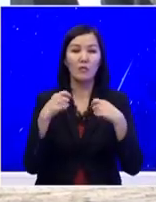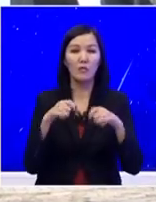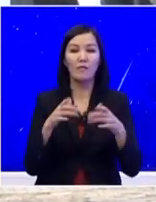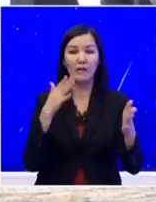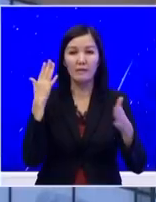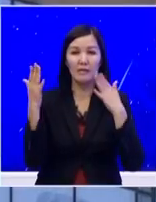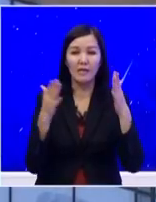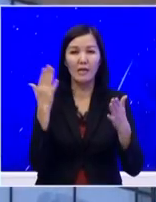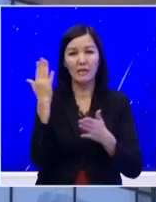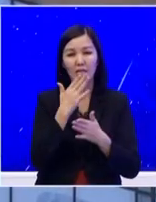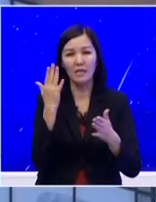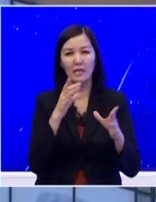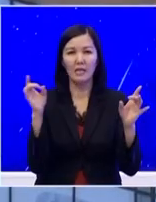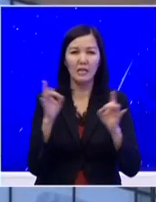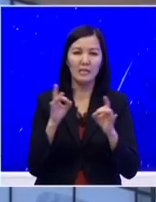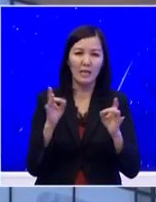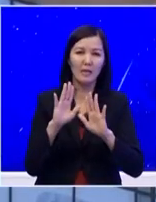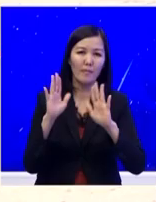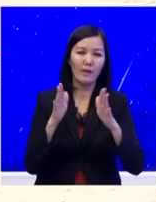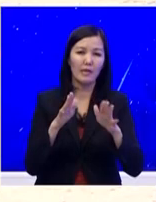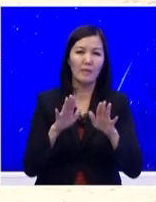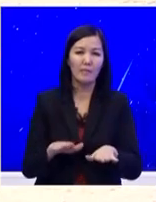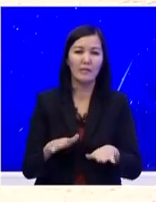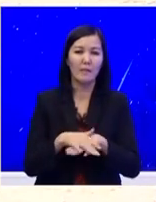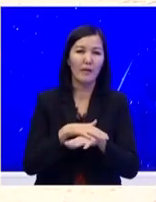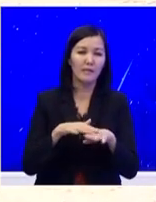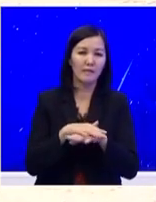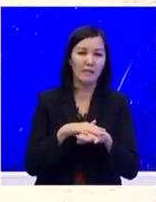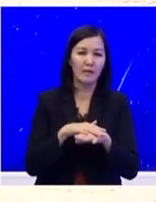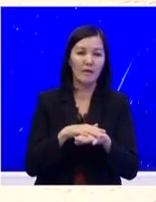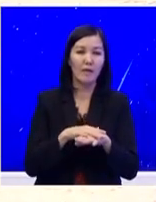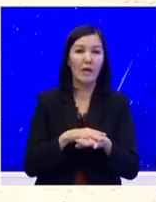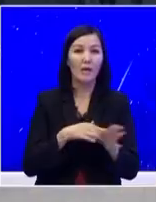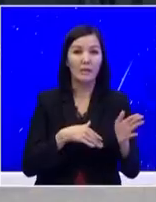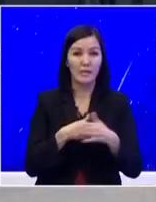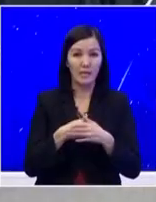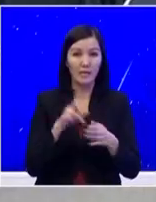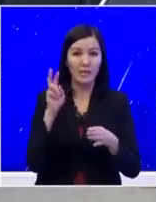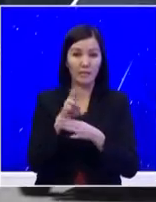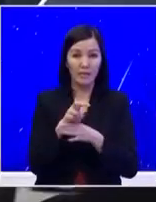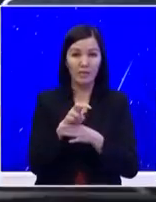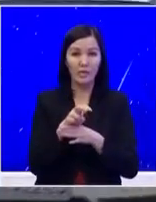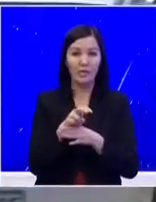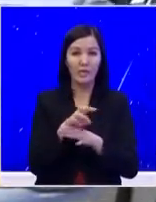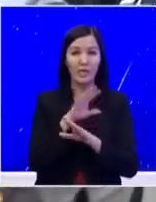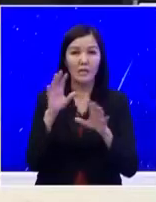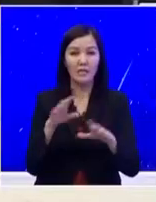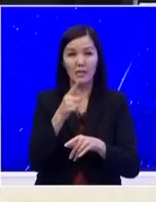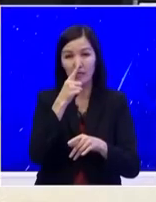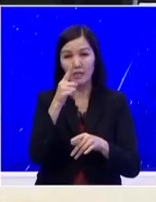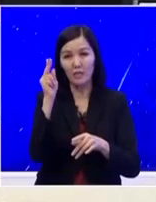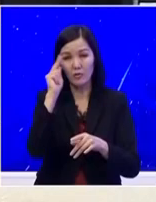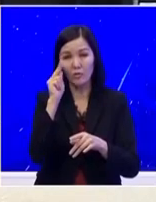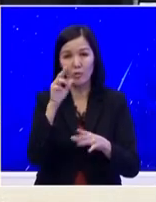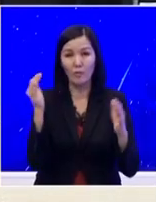центры, кинотеатры, рестораны, парки и прочие места массового скопления людей пока закрыты для посещения. Сохранится дистанционное